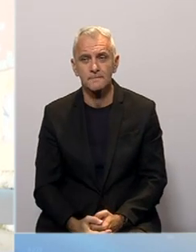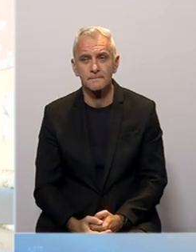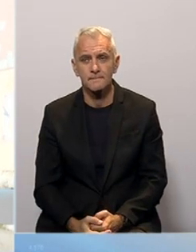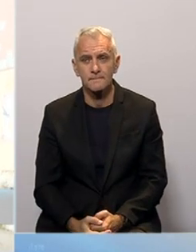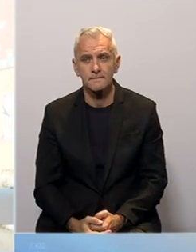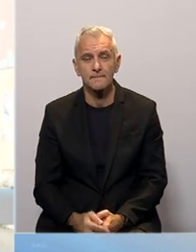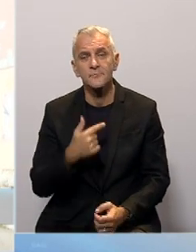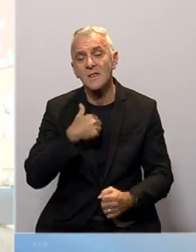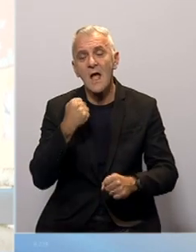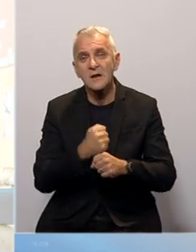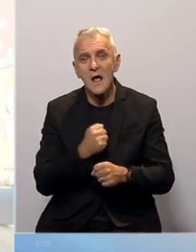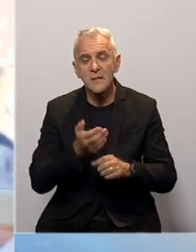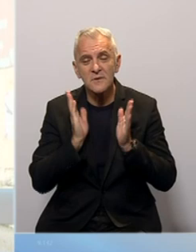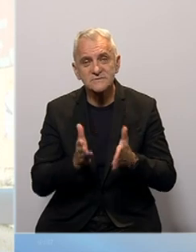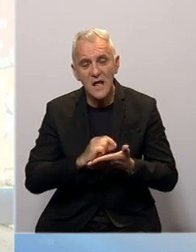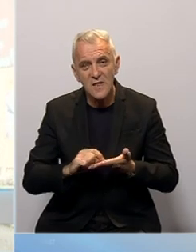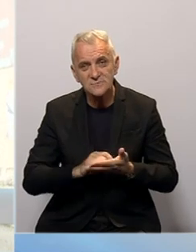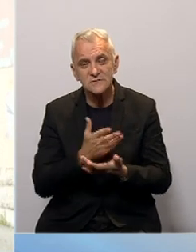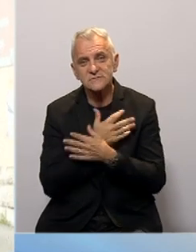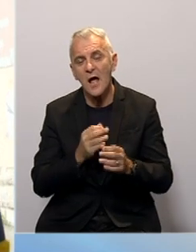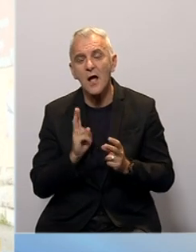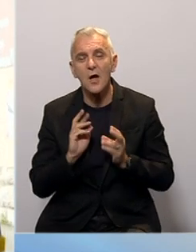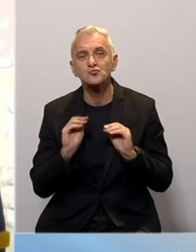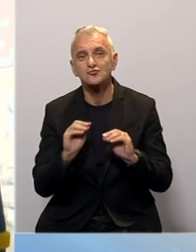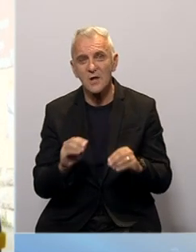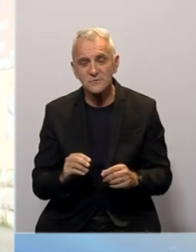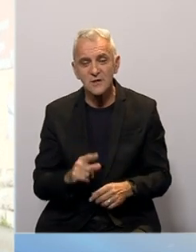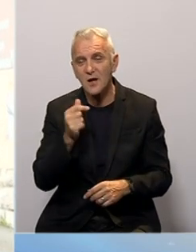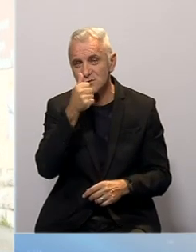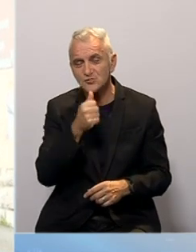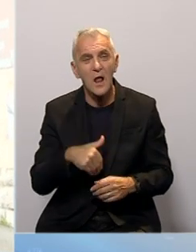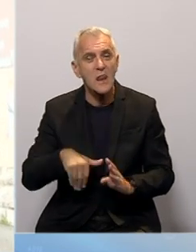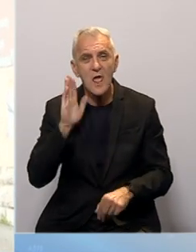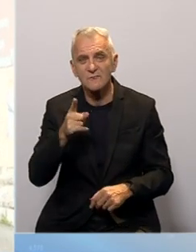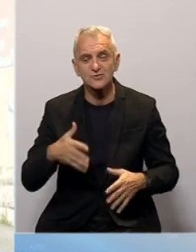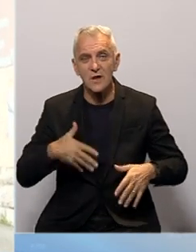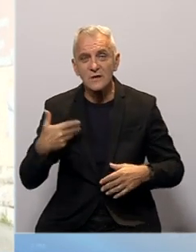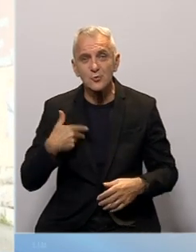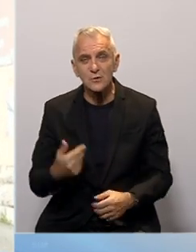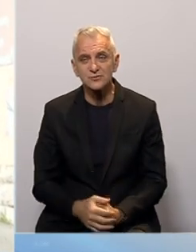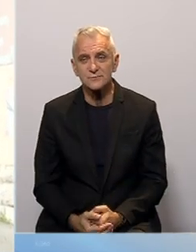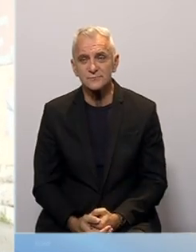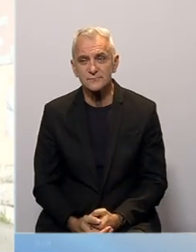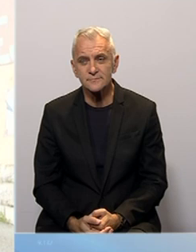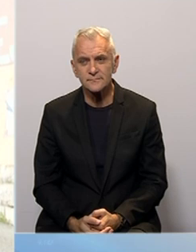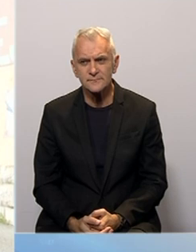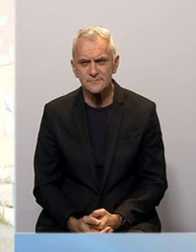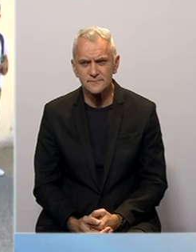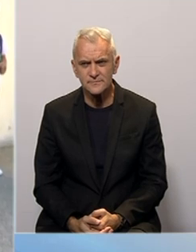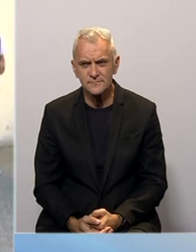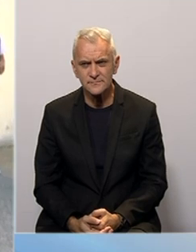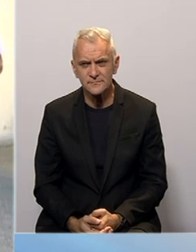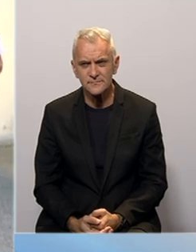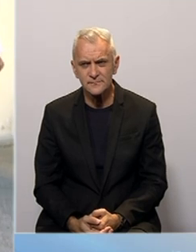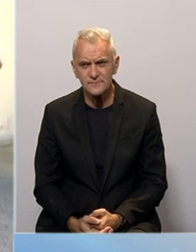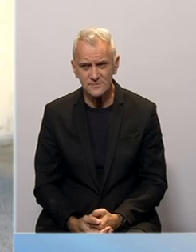Da radim zadaću za učiteljicom. I čemu se najviše raduješ? Razred svom.